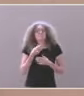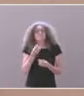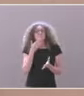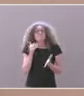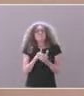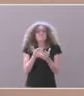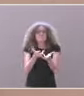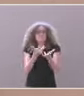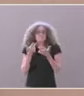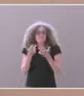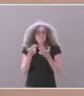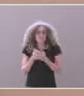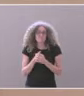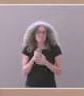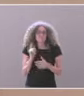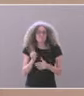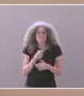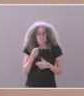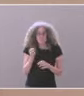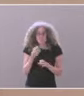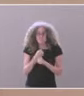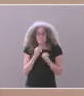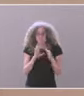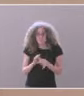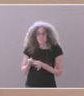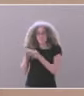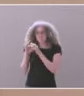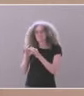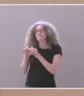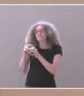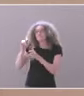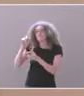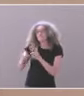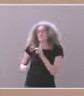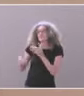ce projet avec les commerçants qui sont à Saint-Paul.